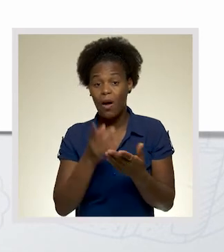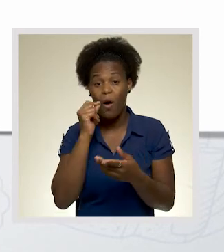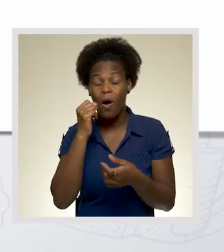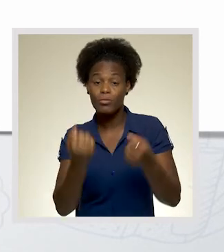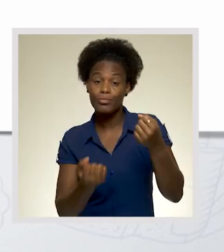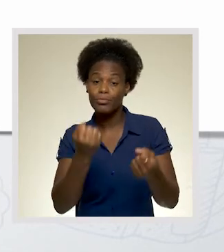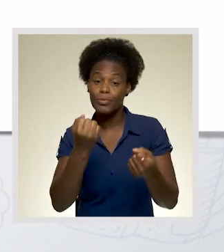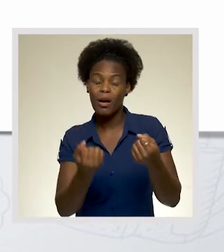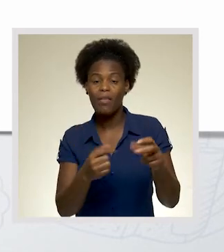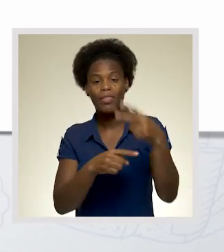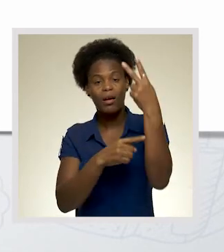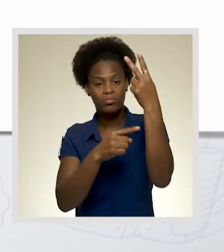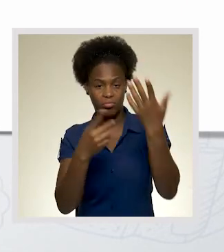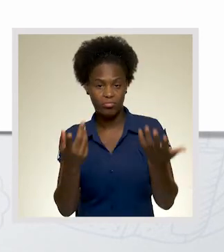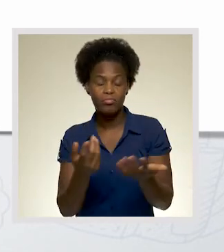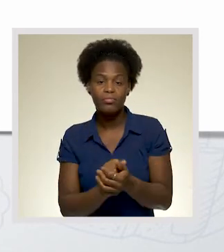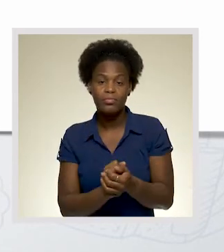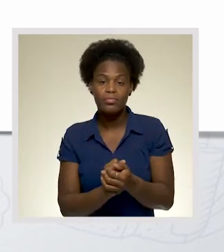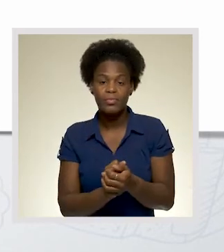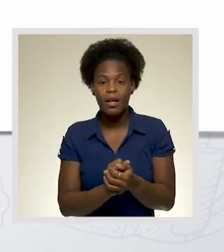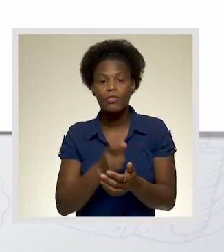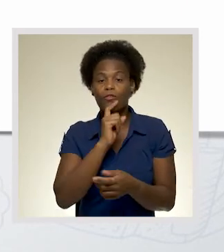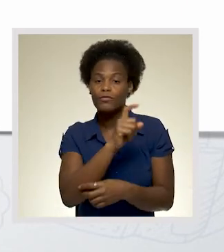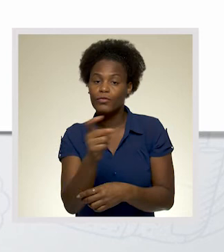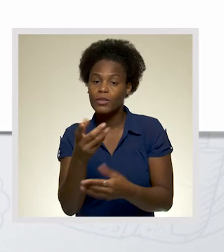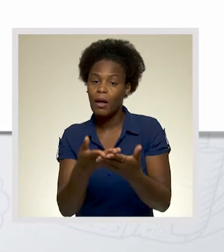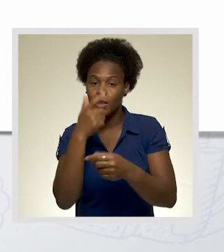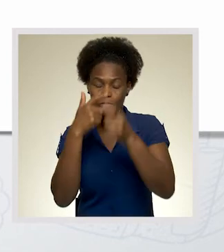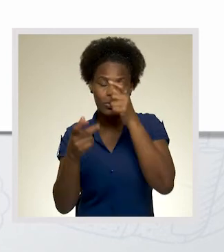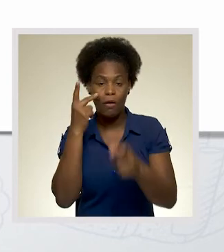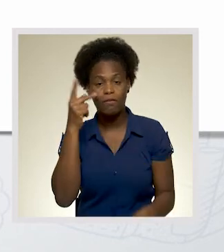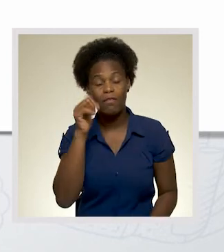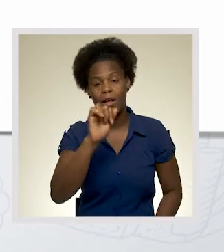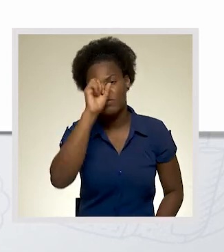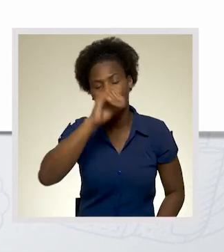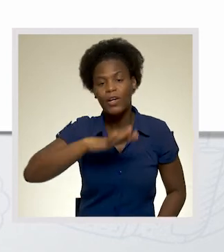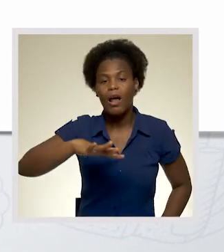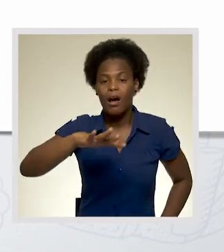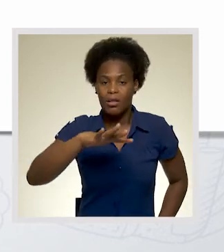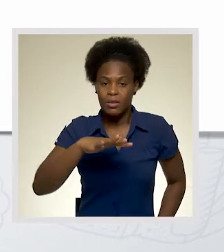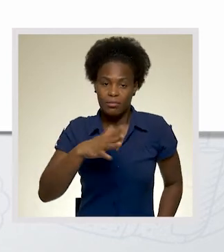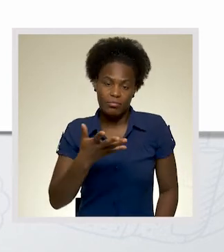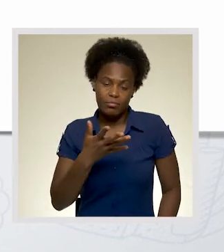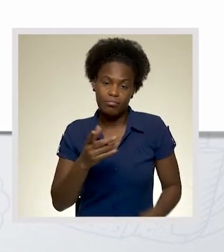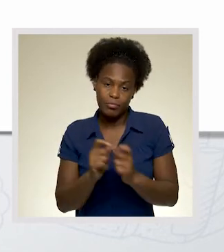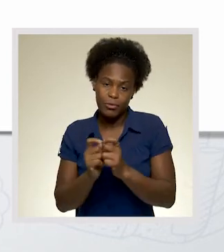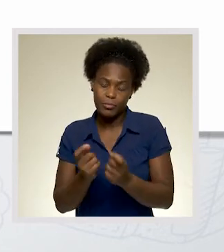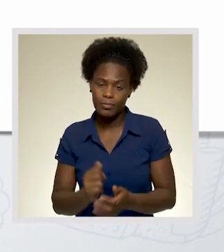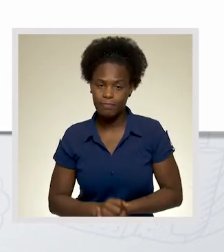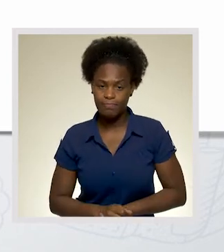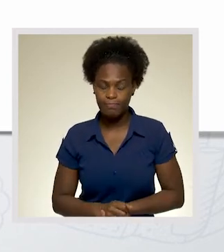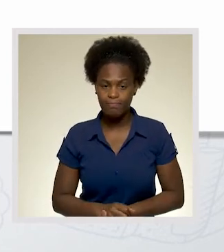le chauffeur du taxi brousse a averti les habitants du village voisin.